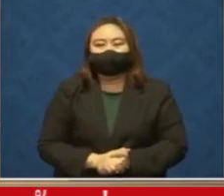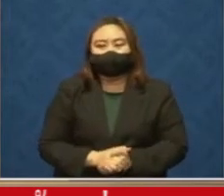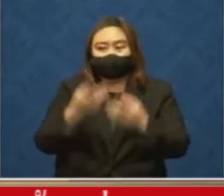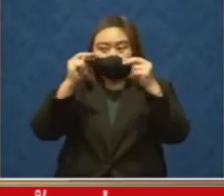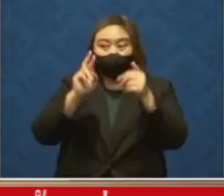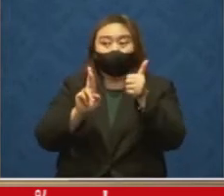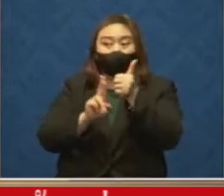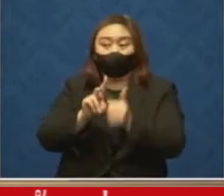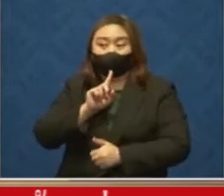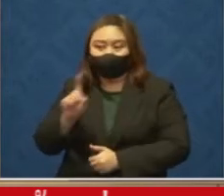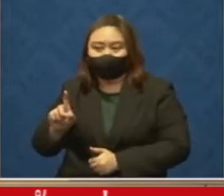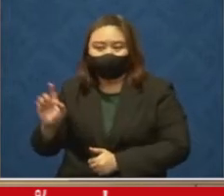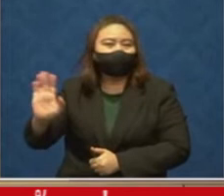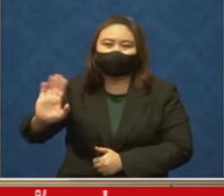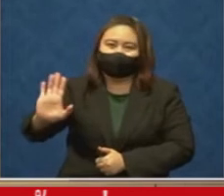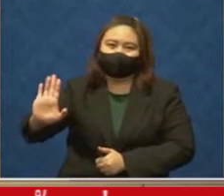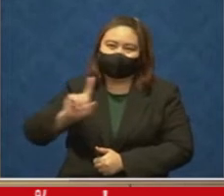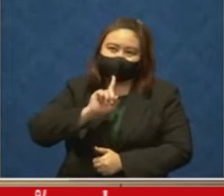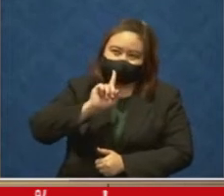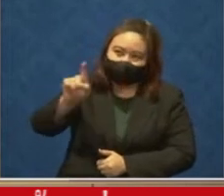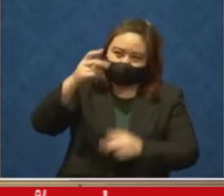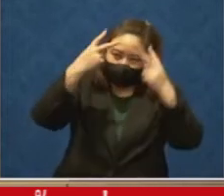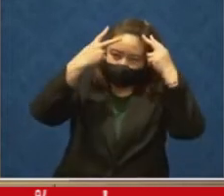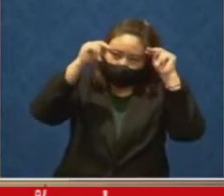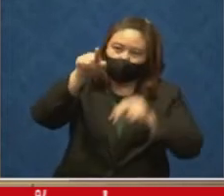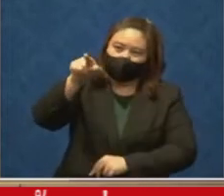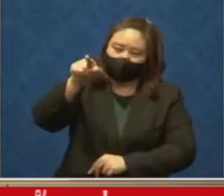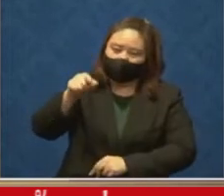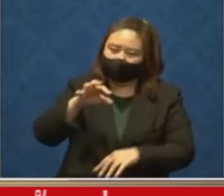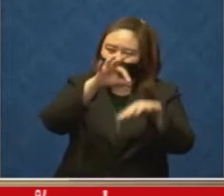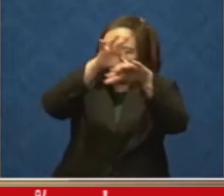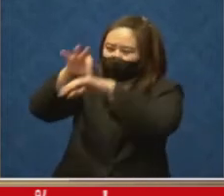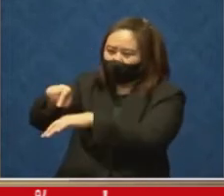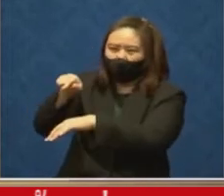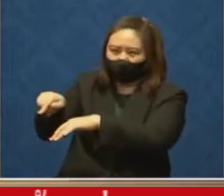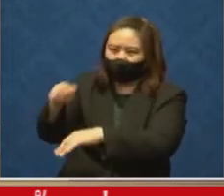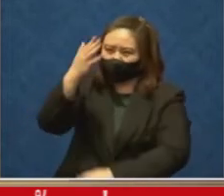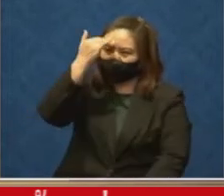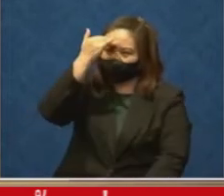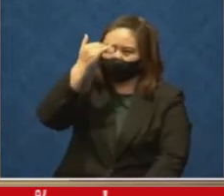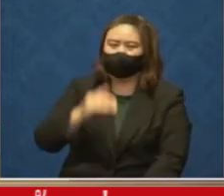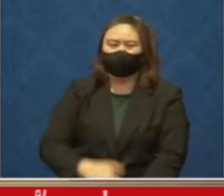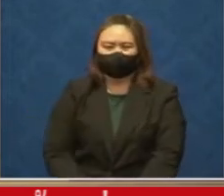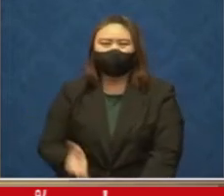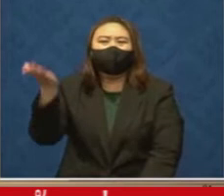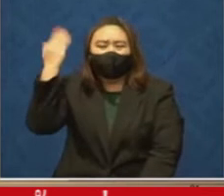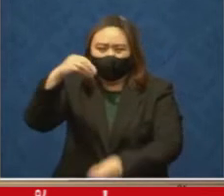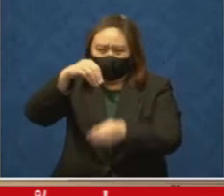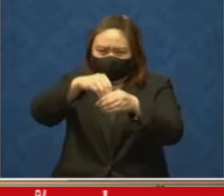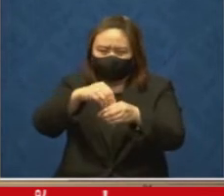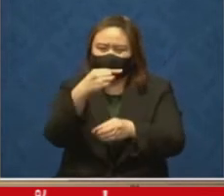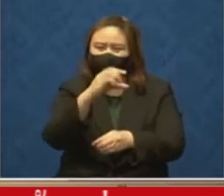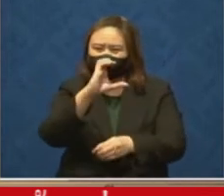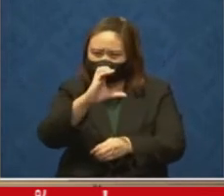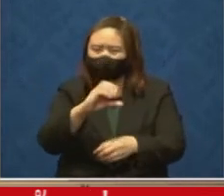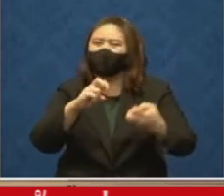ท่านลนายกครับแต่ผมจะถามประยุษจัตโชาครับว่าท่านตั้งคนอยนี้มาเพื่ออะไรครัอย